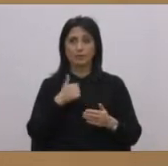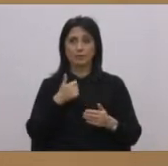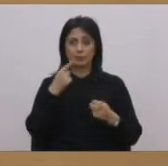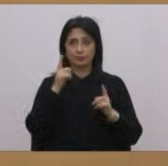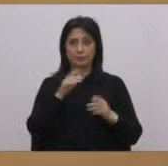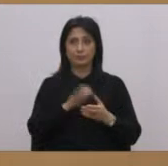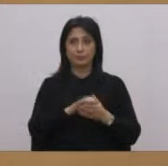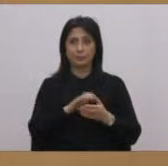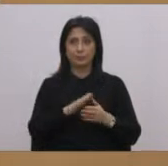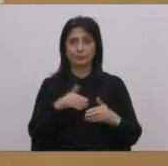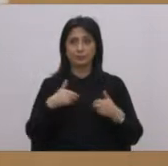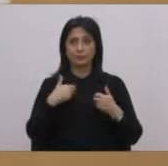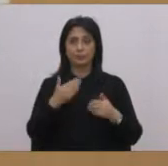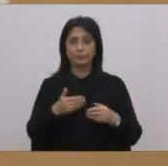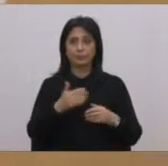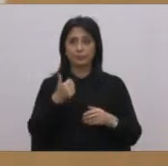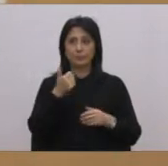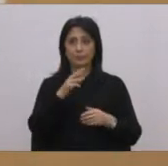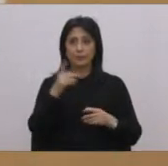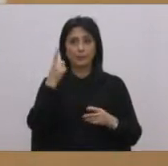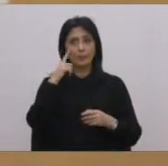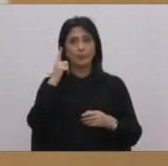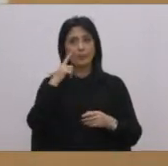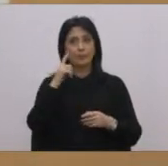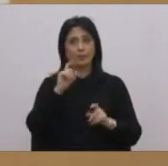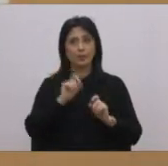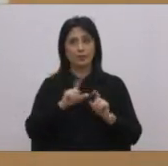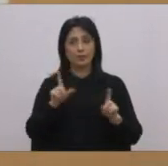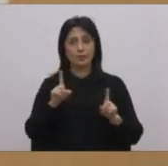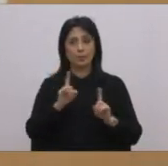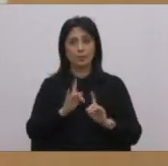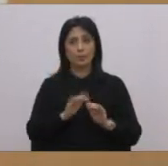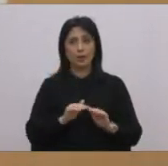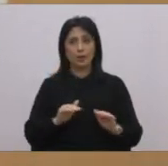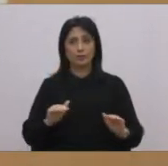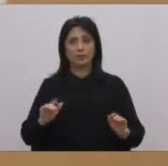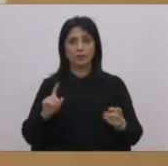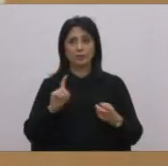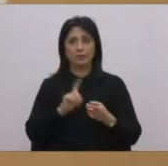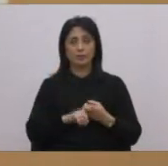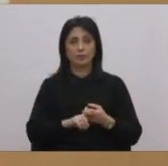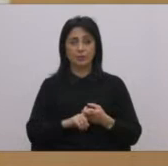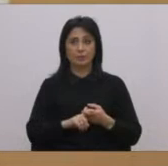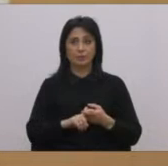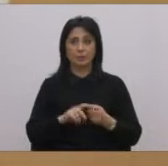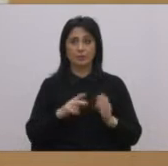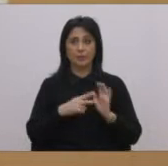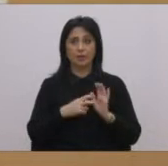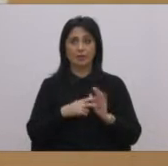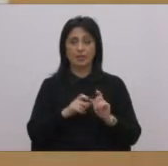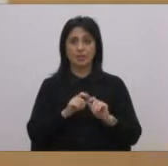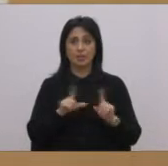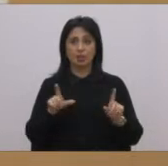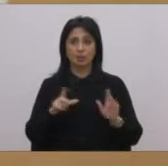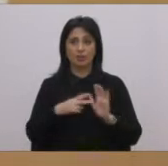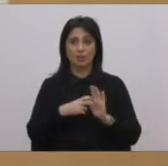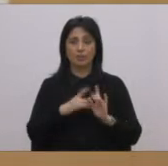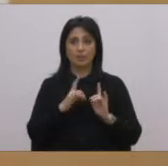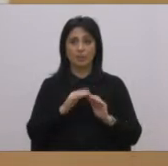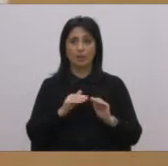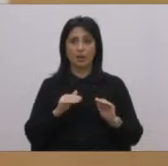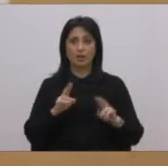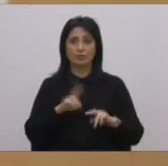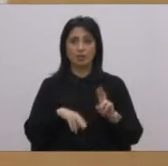არის ცნობილი და მივესალმებით პრემიერის ინიციატივას სკოლებსა და საბავშვო ბაღებთან დაკავშირებით, 800 სკოლის და 800 საბავშვო